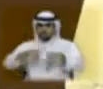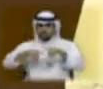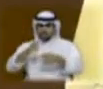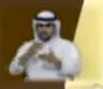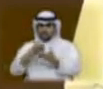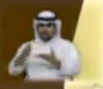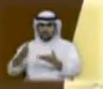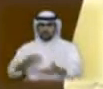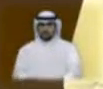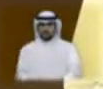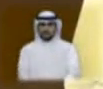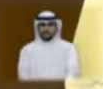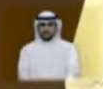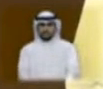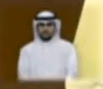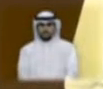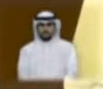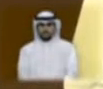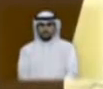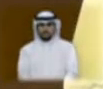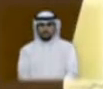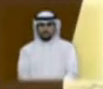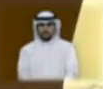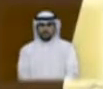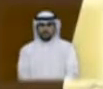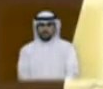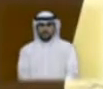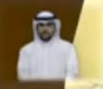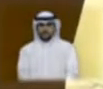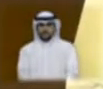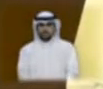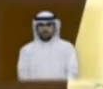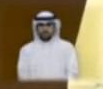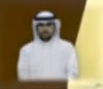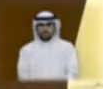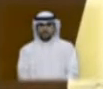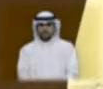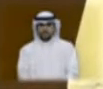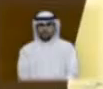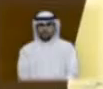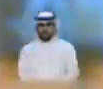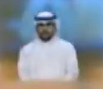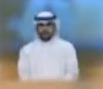قد تنجم عنها. مسعود عبد الهادي، تلفزيون دولة الكويت، الدوحة.